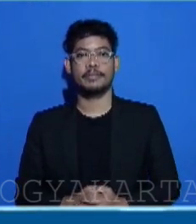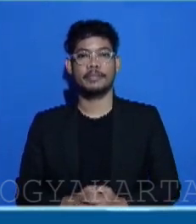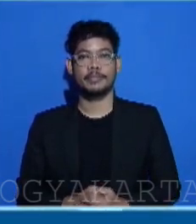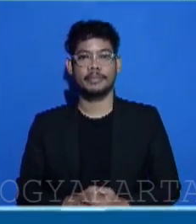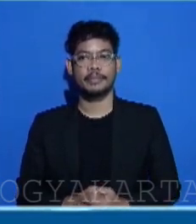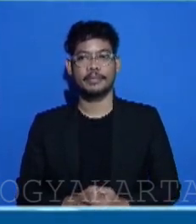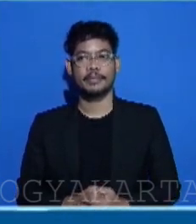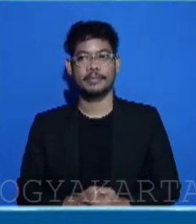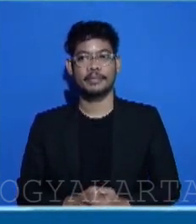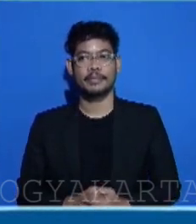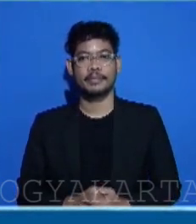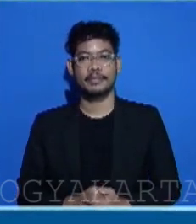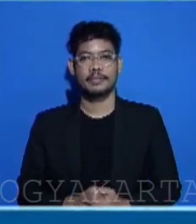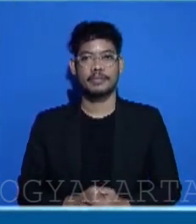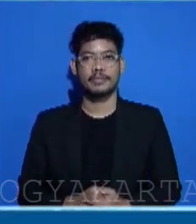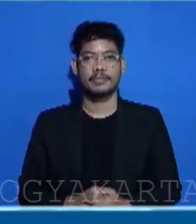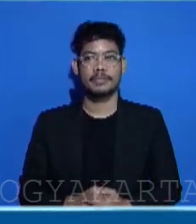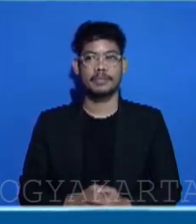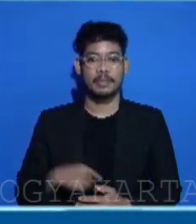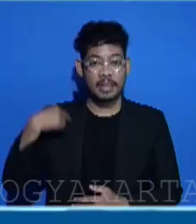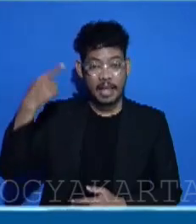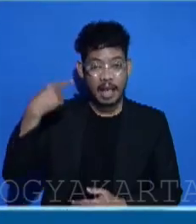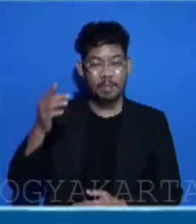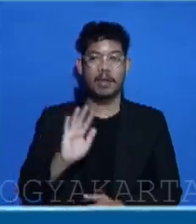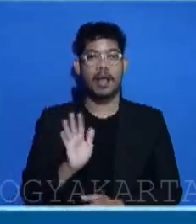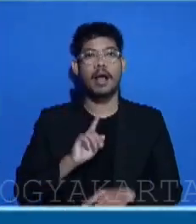saben praguling pundi